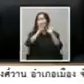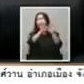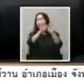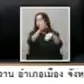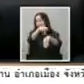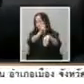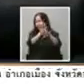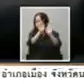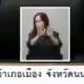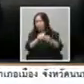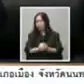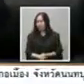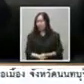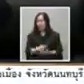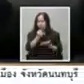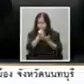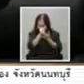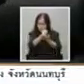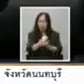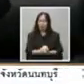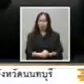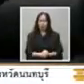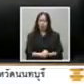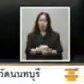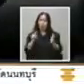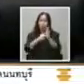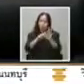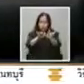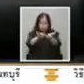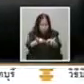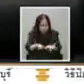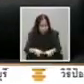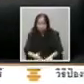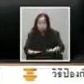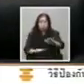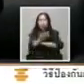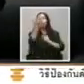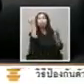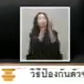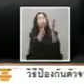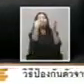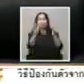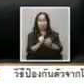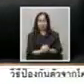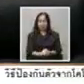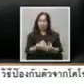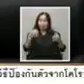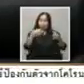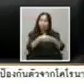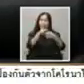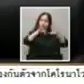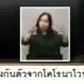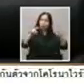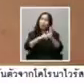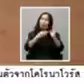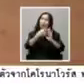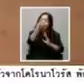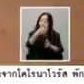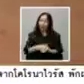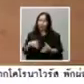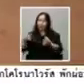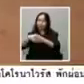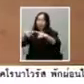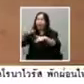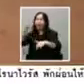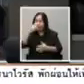ครับ ว่าช่วยลีดออกมาหน่อยคำจำกัดความของคำว่าฝ่ายค้านฝ่ายรัฐบาลฝ่ายค้านอิสระคืออะไร ท่านคุณกุมานิต